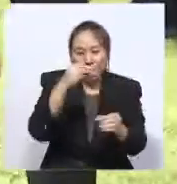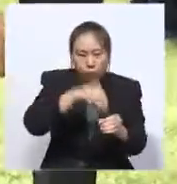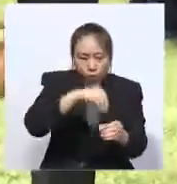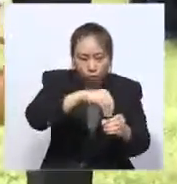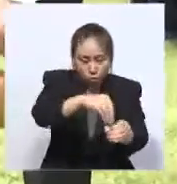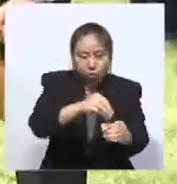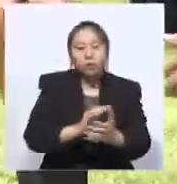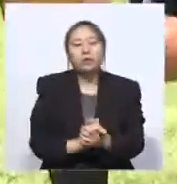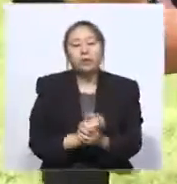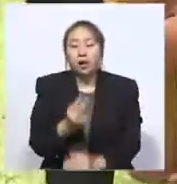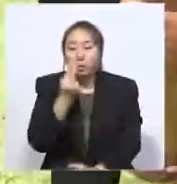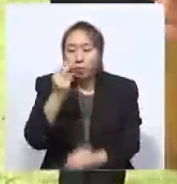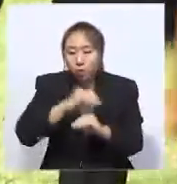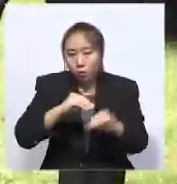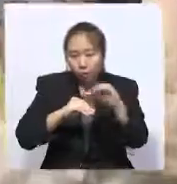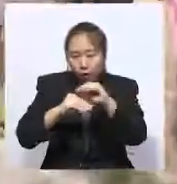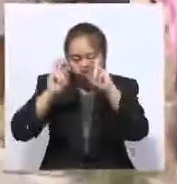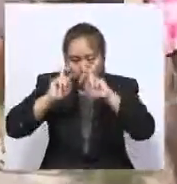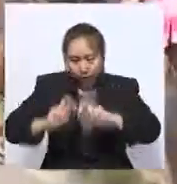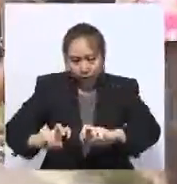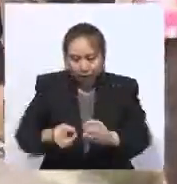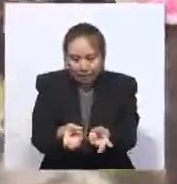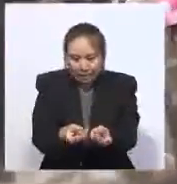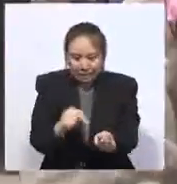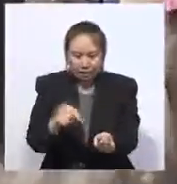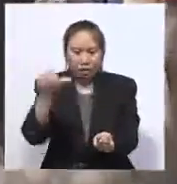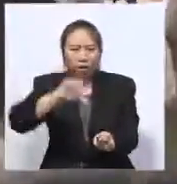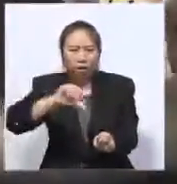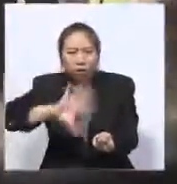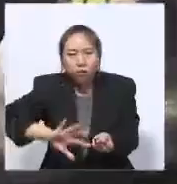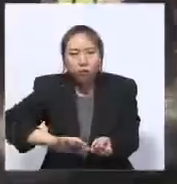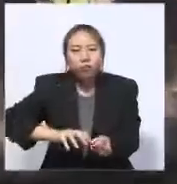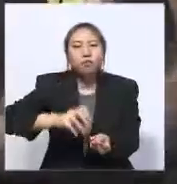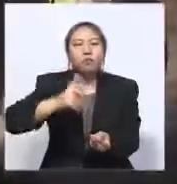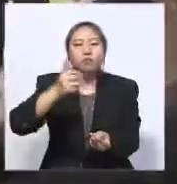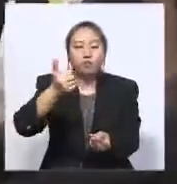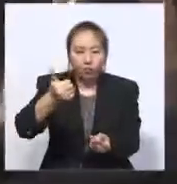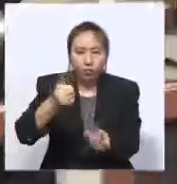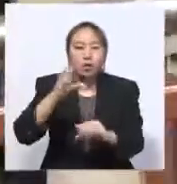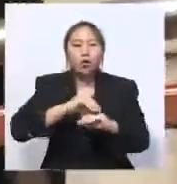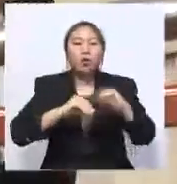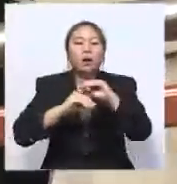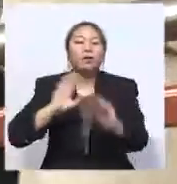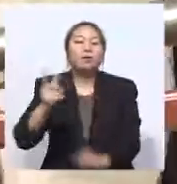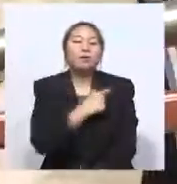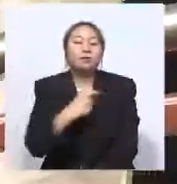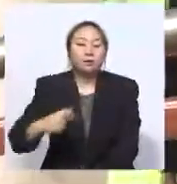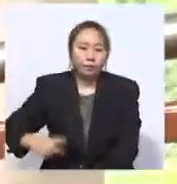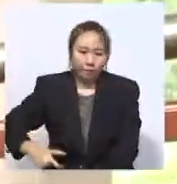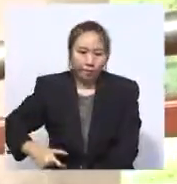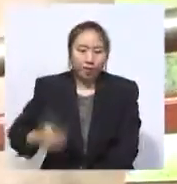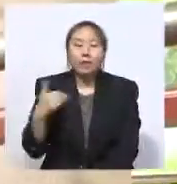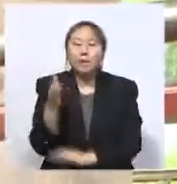พร้อมเยี่ยมชมโครงการศึกษาวิธีการฟื้นฟูที่ดินเสื่อมโทรมเขาชะงุ่มอันเนื่องมาจากพระราชดำริและปล่อ